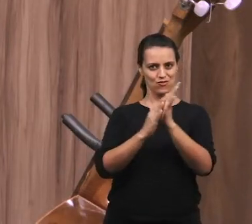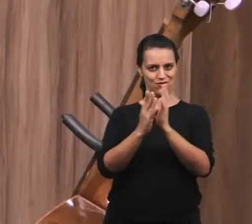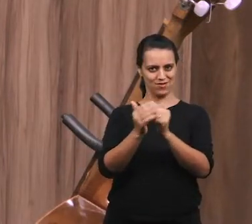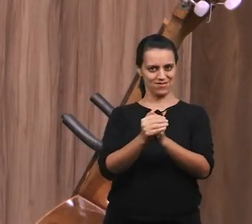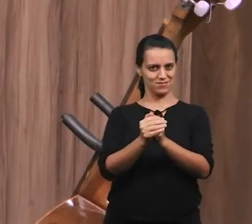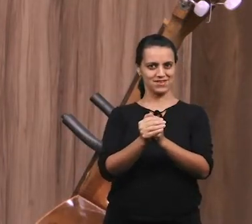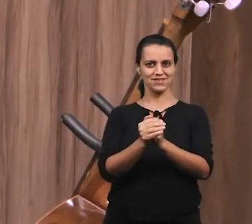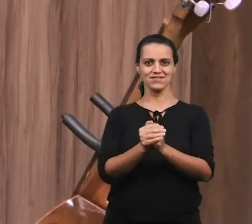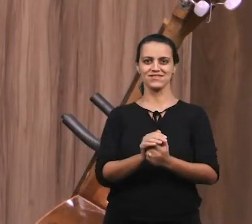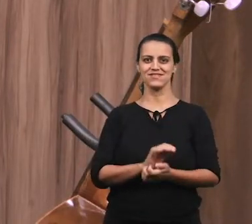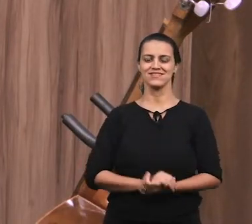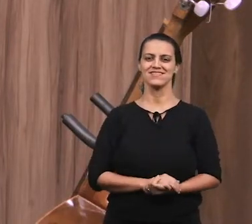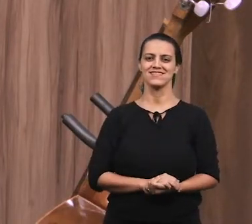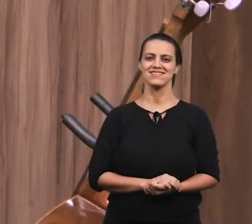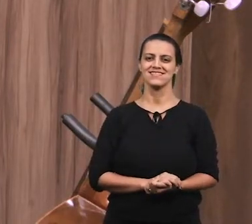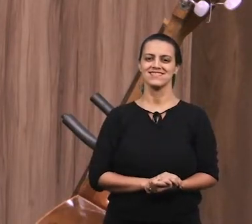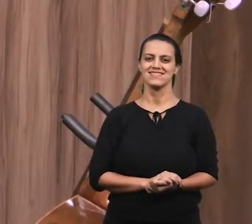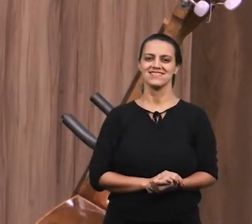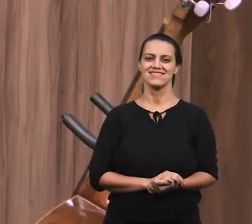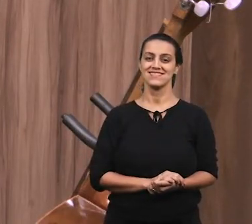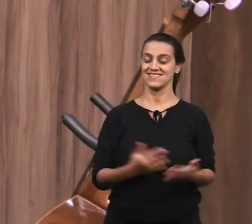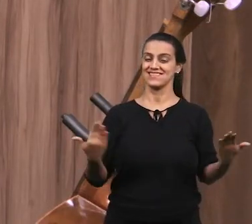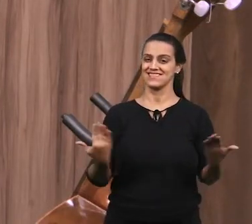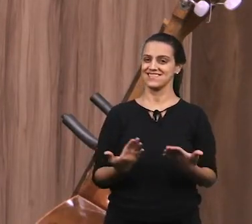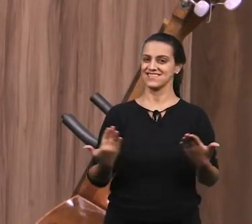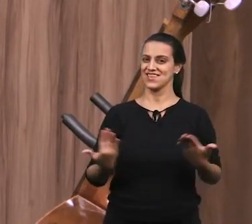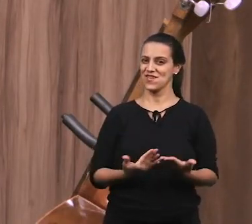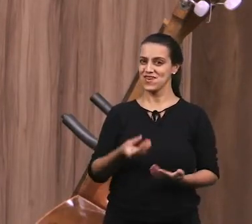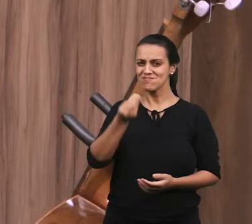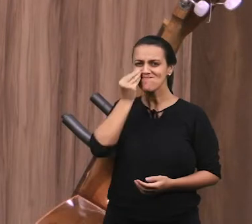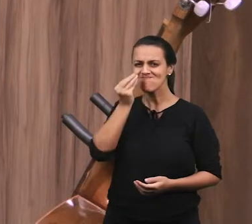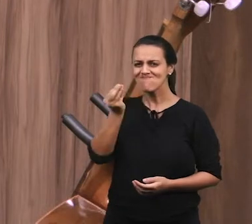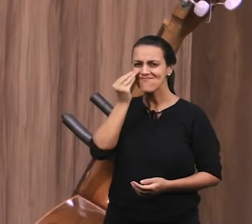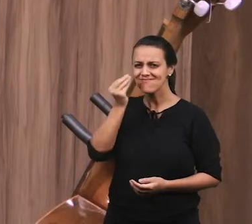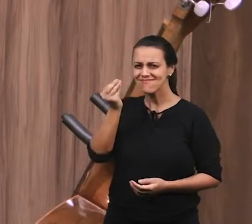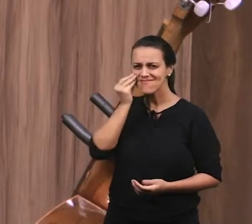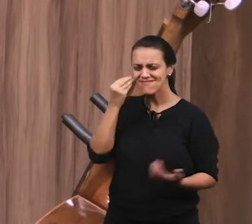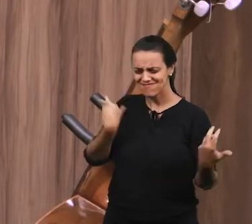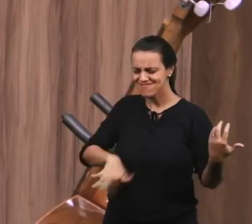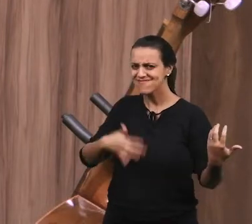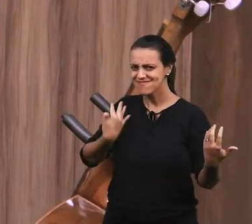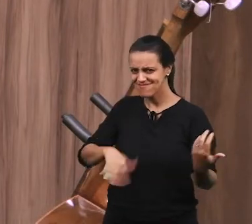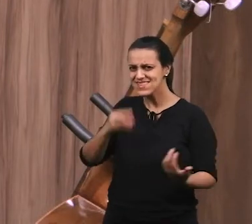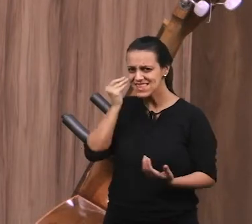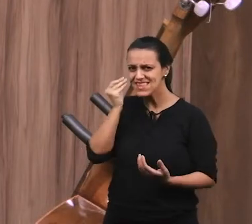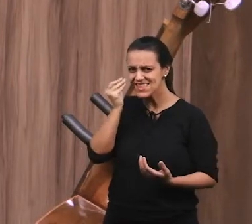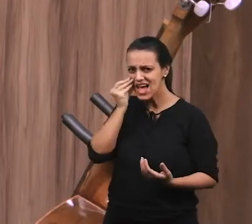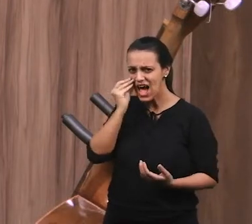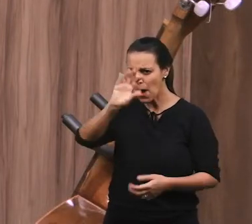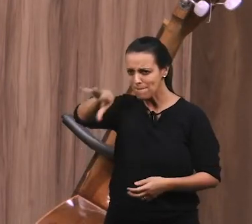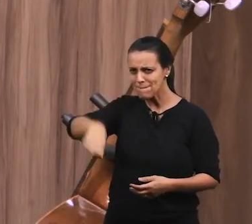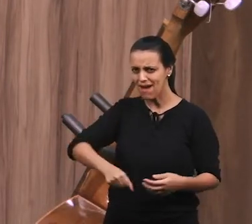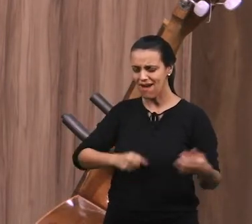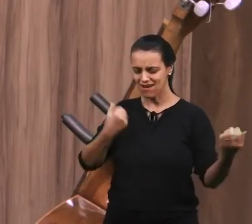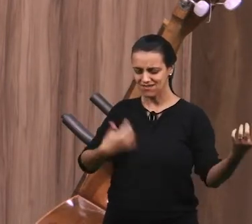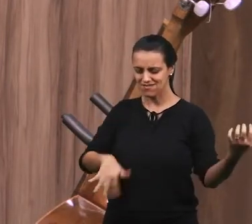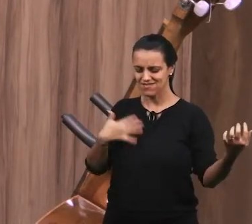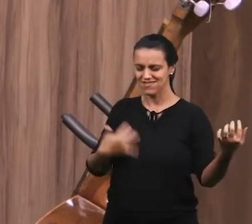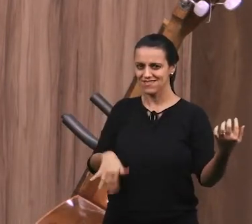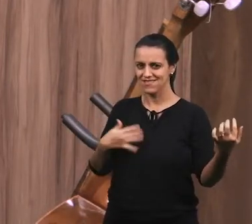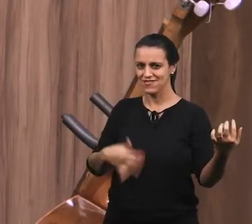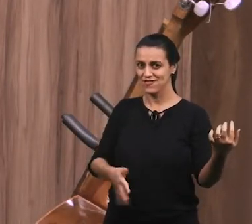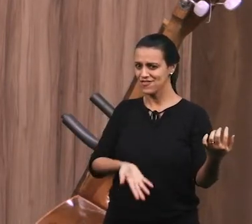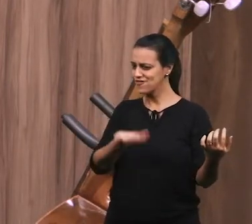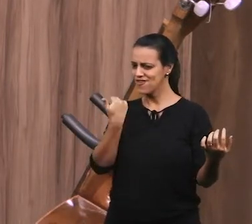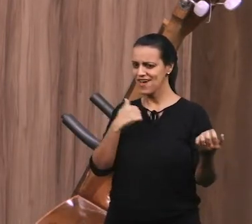псалом. Аминь. А теперь давайте попробуем сыграть вместе. Возьмите вашу